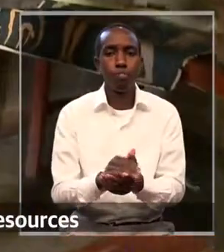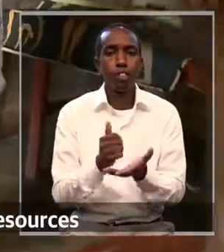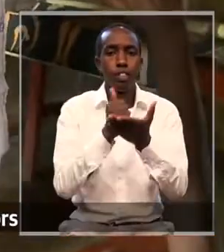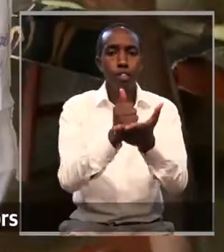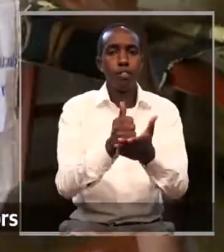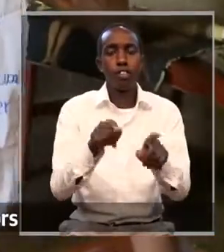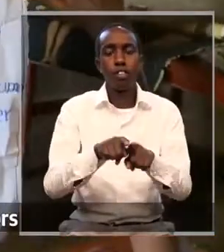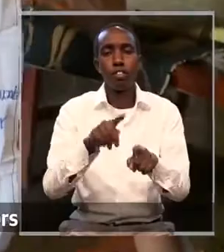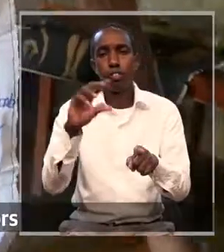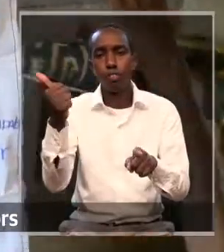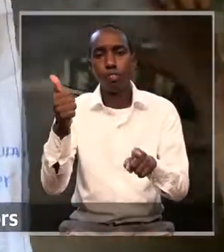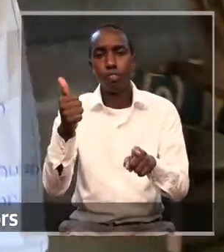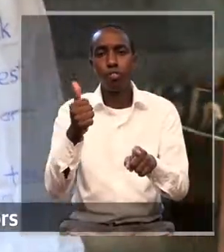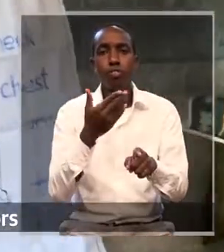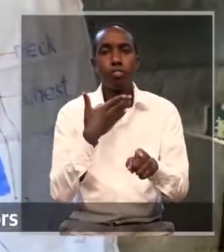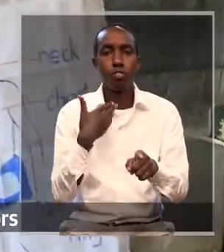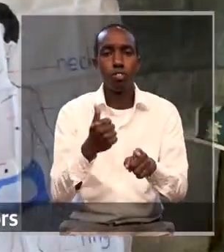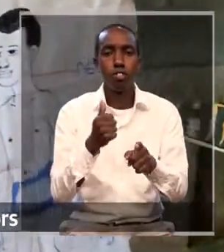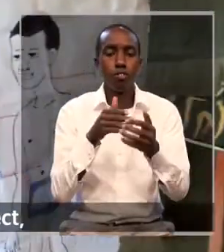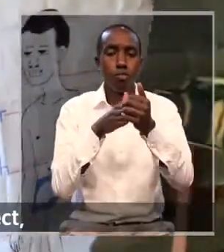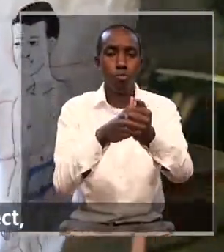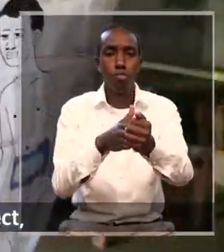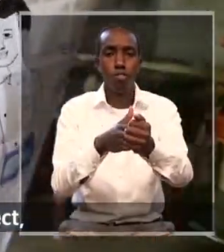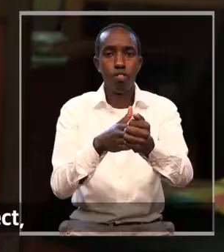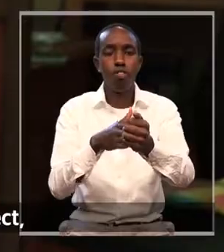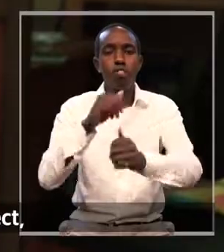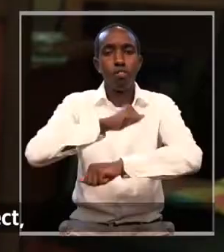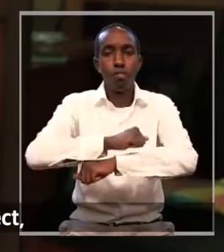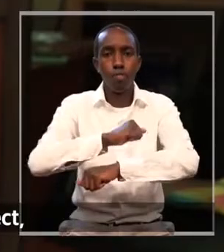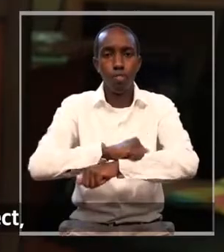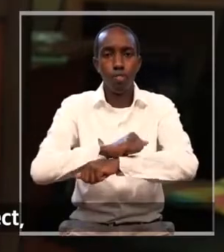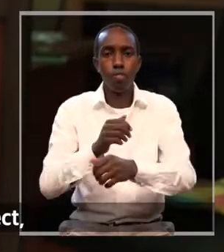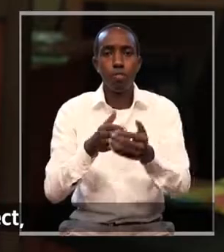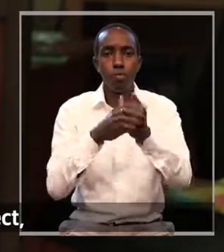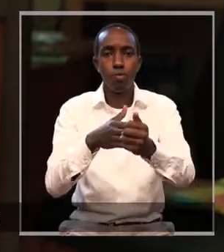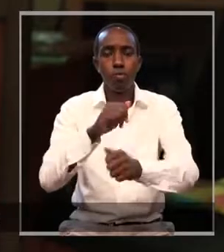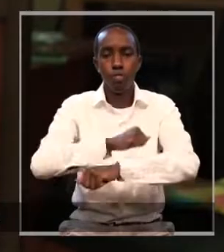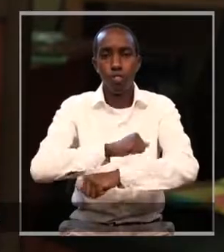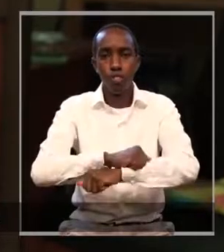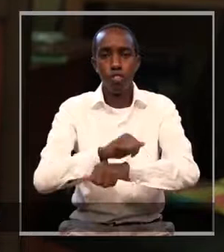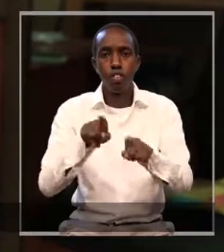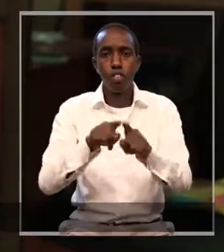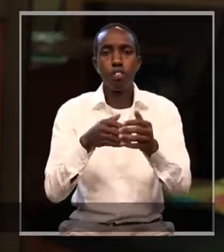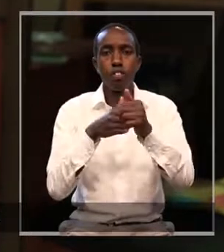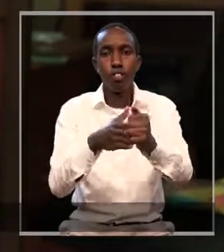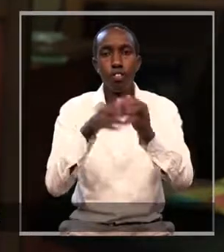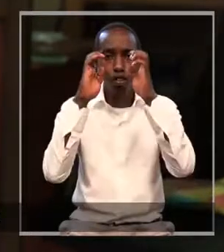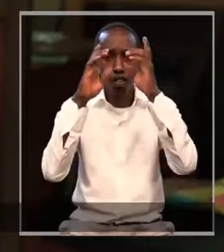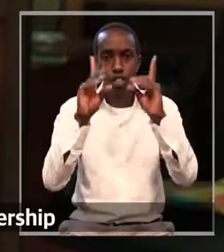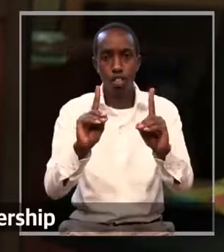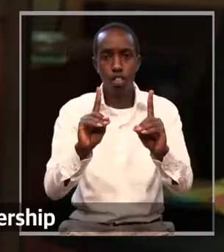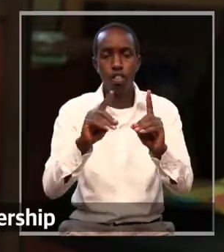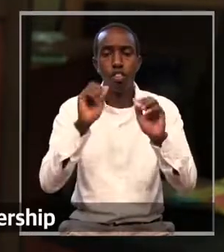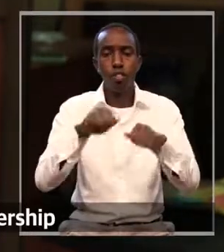imfashanyigisho. Ikindi kwari ukugira ngo umuyobozi w'amashuri, umuyobozi w'ishuri n'umuyobozi